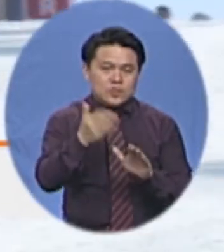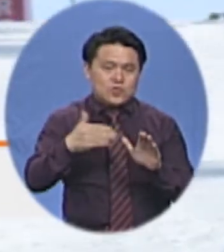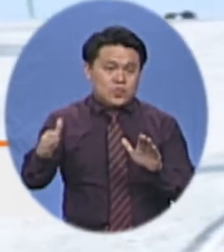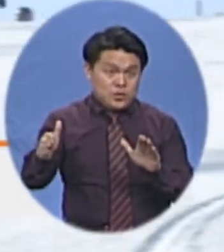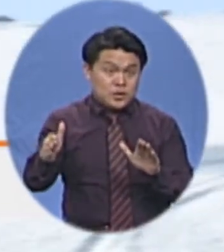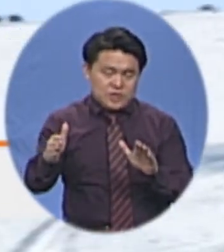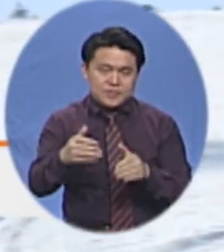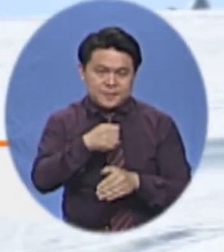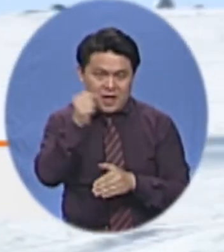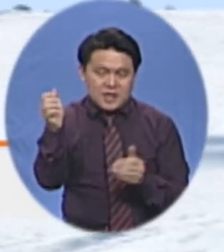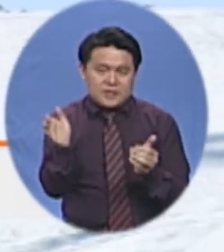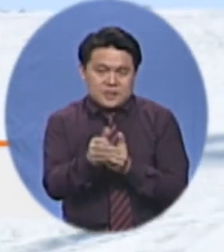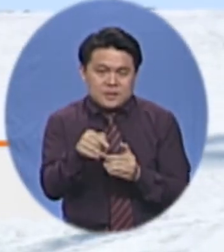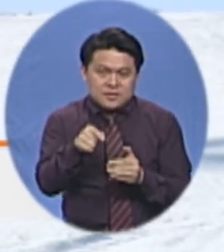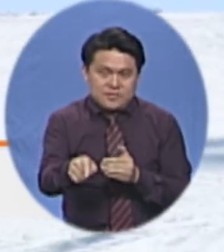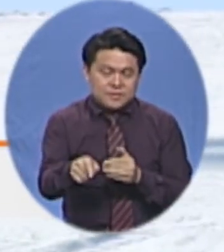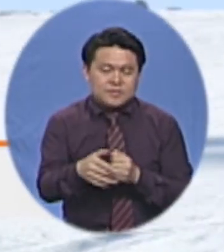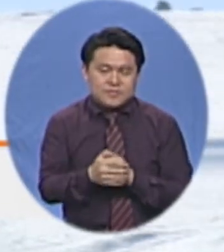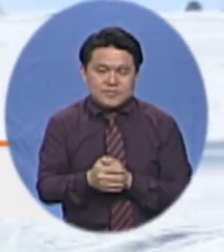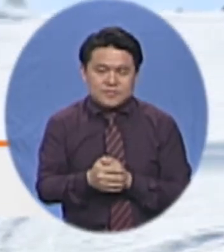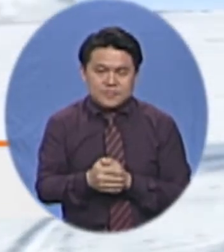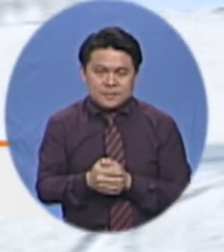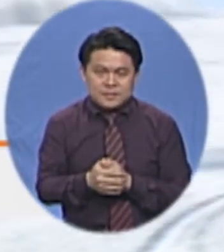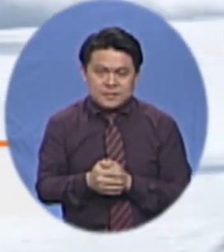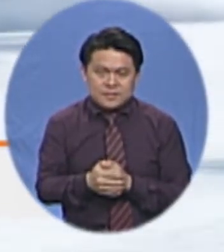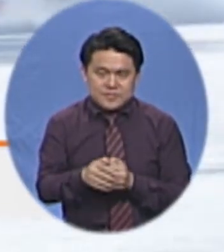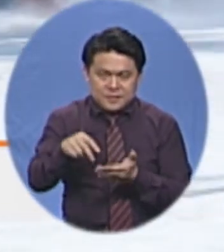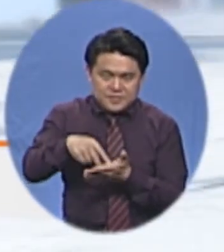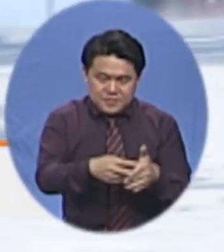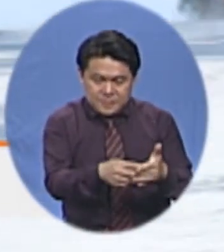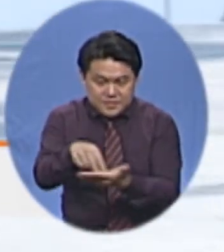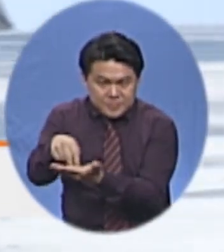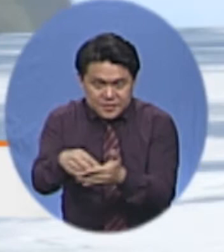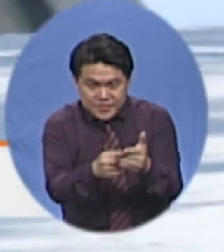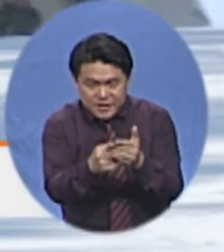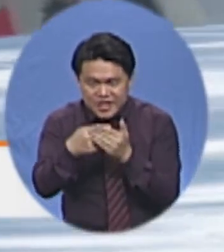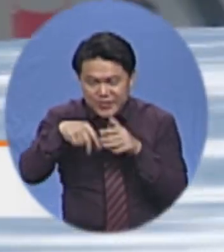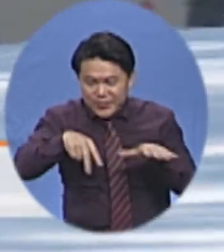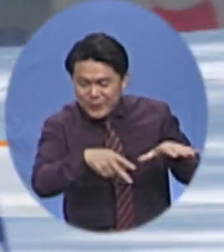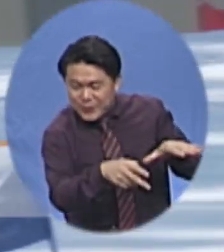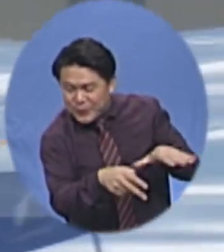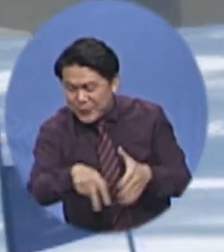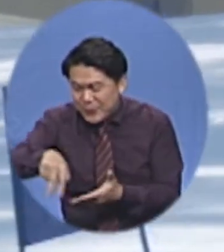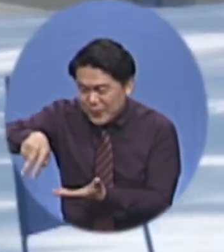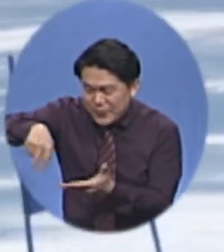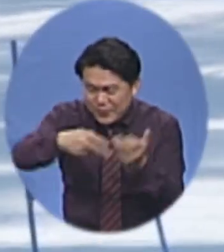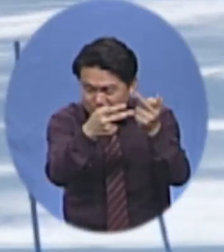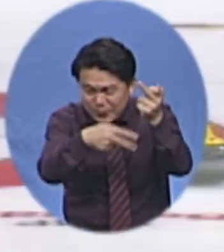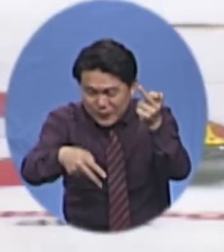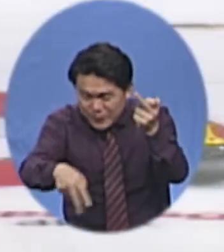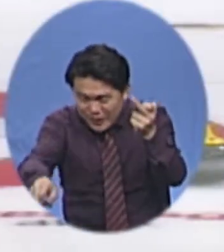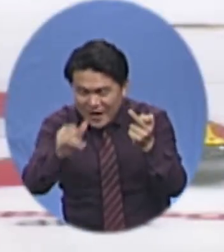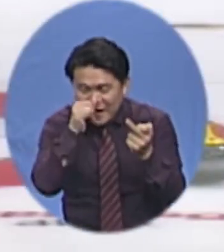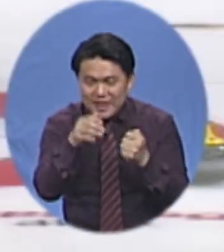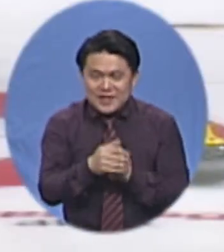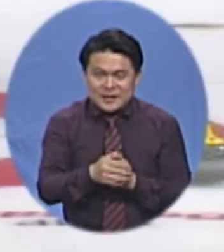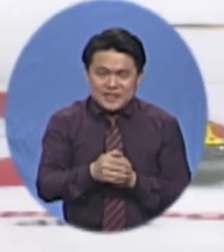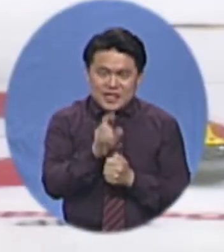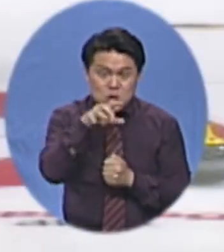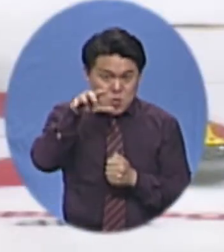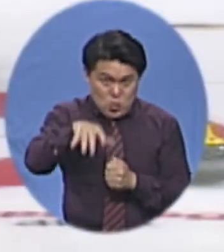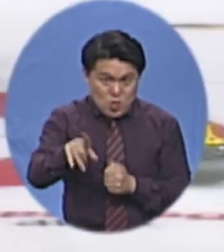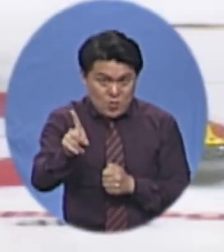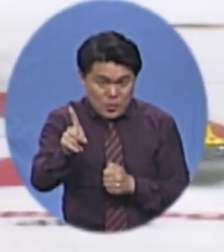정식 종목으로 선택된 종목인데요. 스노우보드를 타고 눈으로 뒤덮인 산을 내려오는 경기예요.